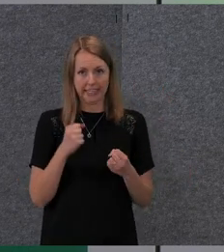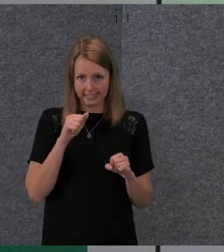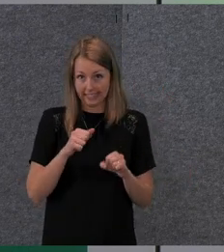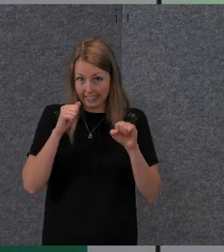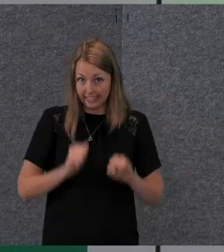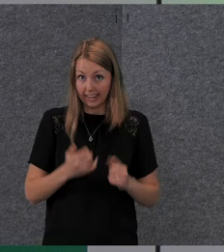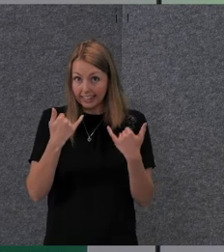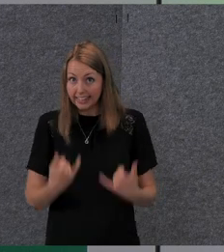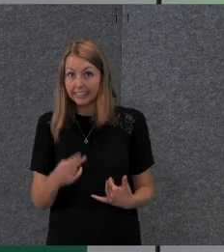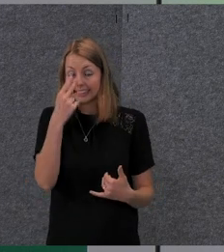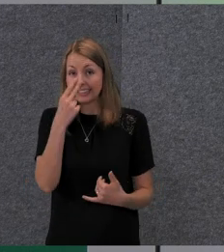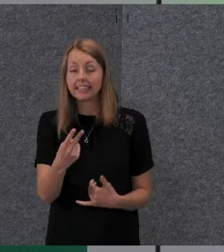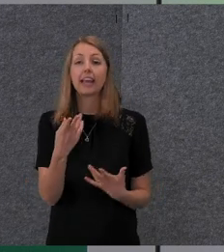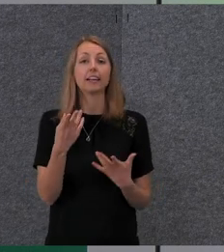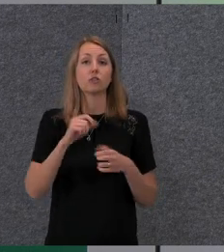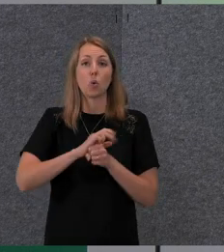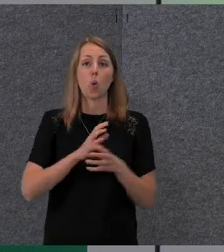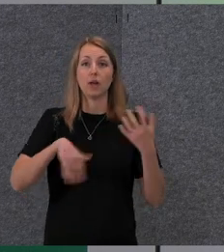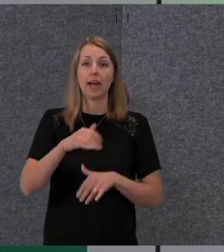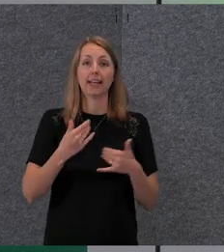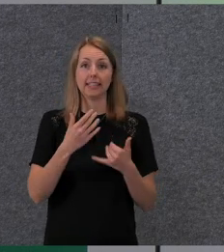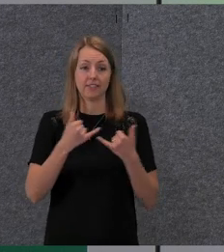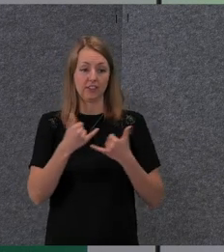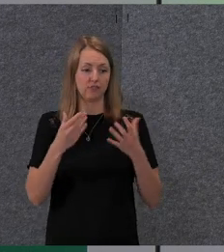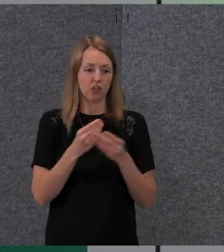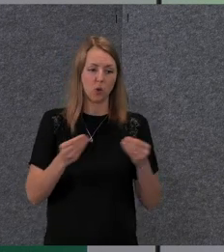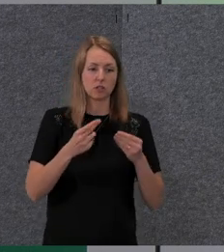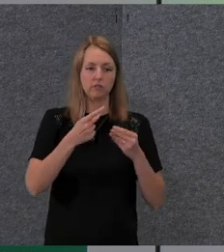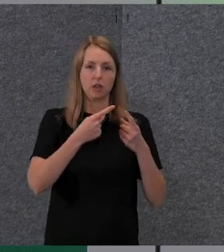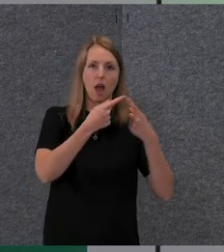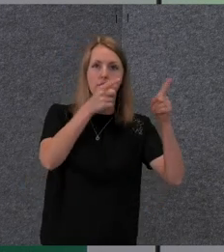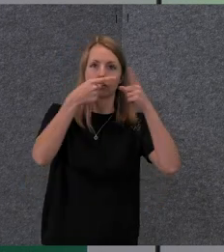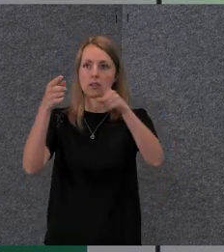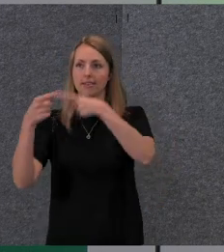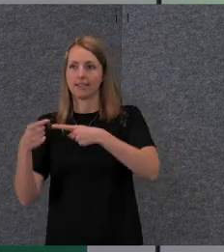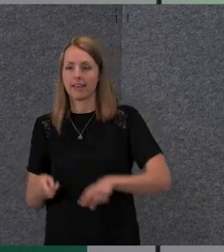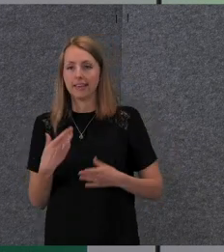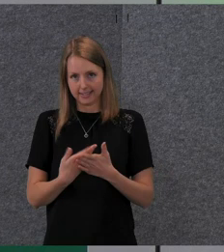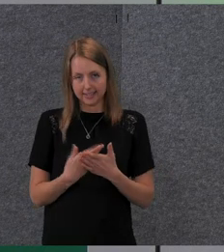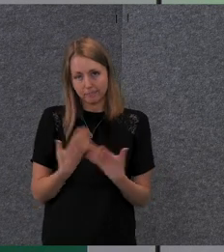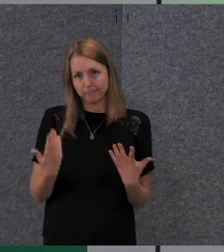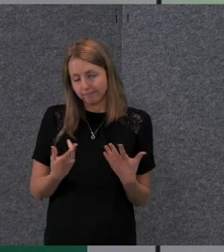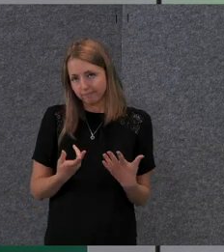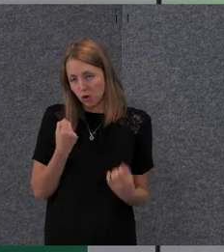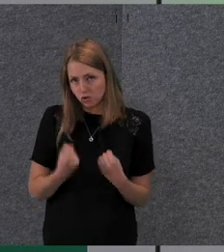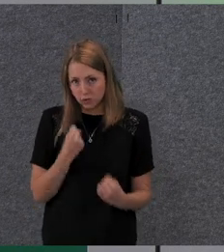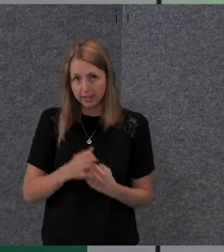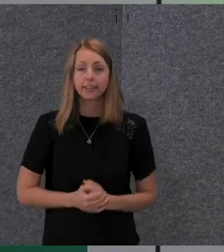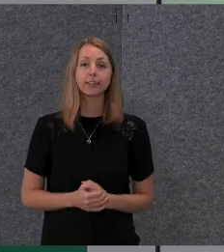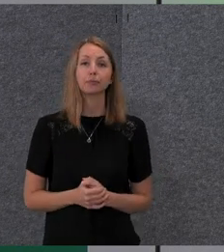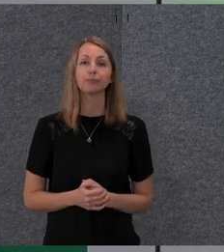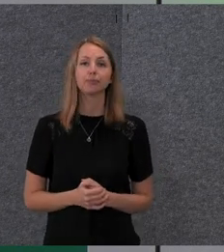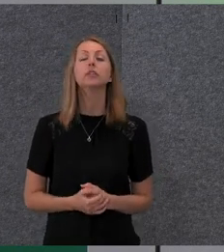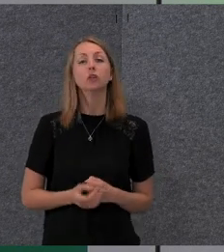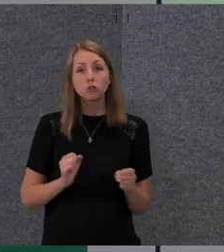der Corona-Krise. Und darum, glaube ich, ist das noch ein ganz schön dickes Brett, was wir an dieser Stelle bohren müssen.